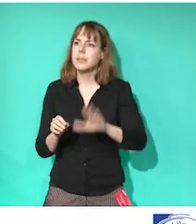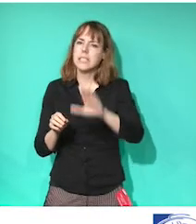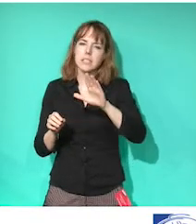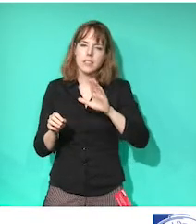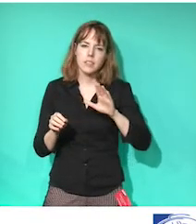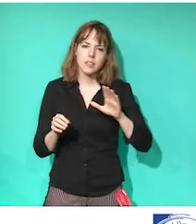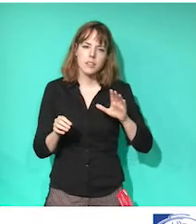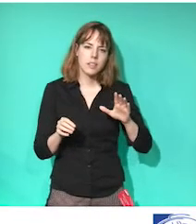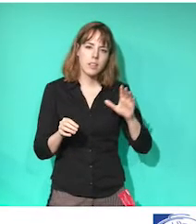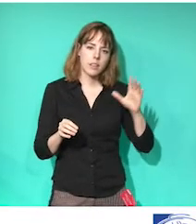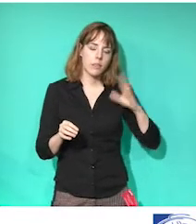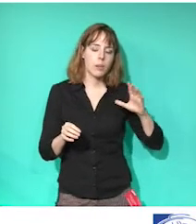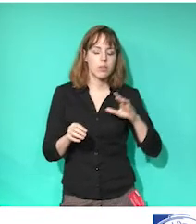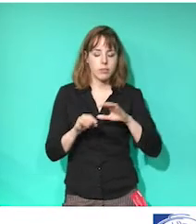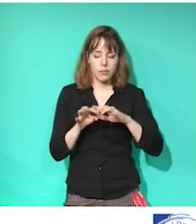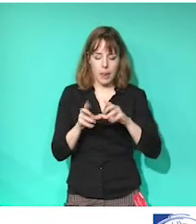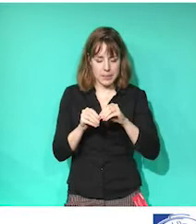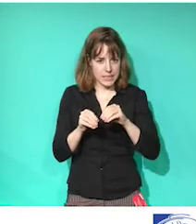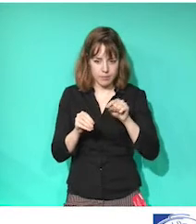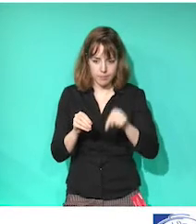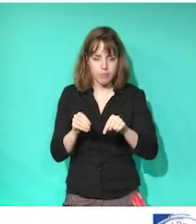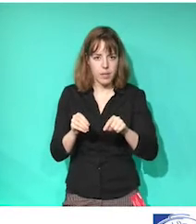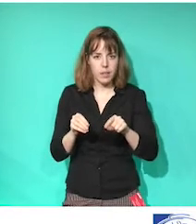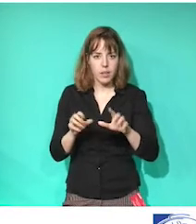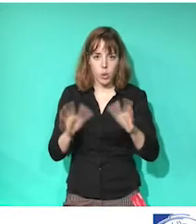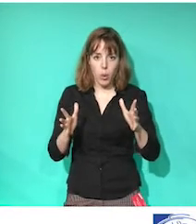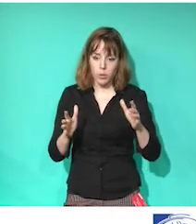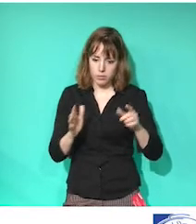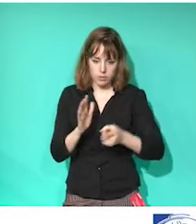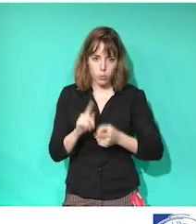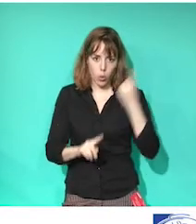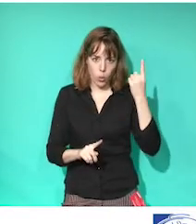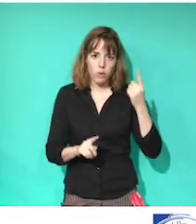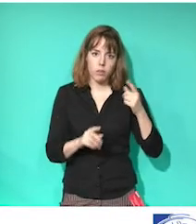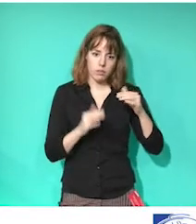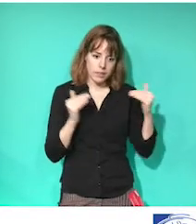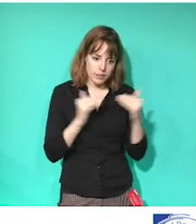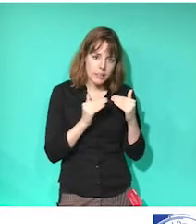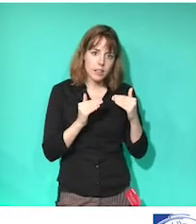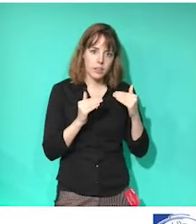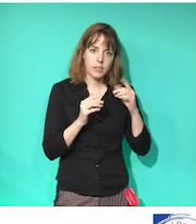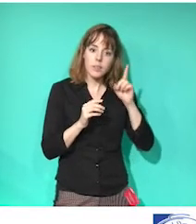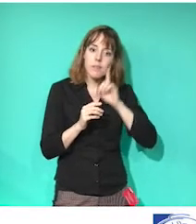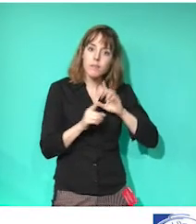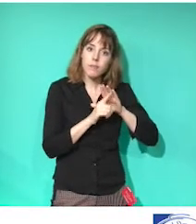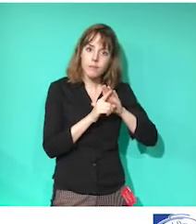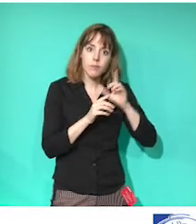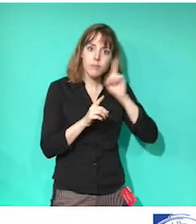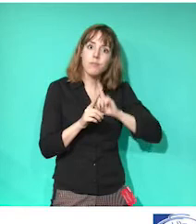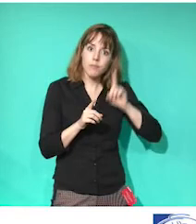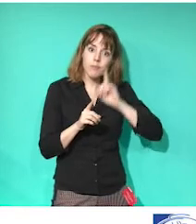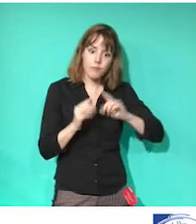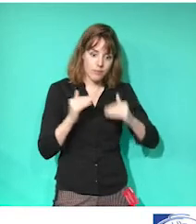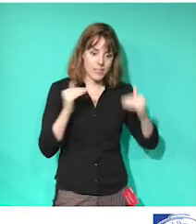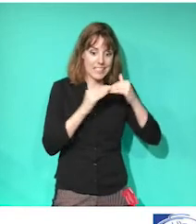l'époque on ne parlait même Bien pas sûr. Des familles, pour réinscrire la question de l'égalité et du féminisme au cœur des familles. Donc